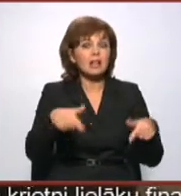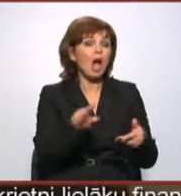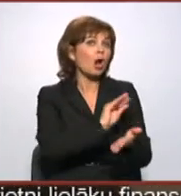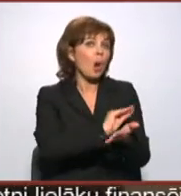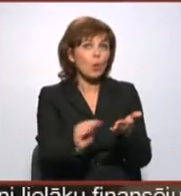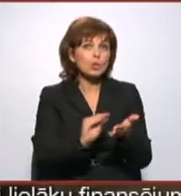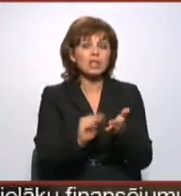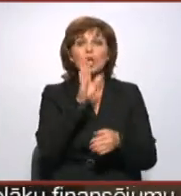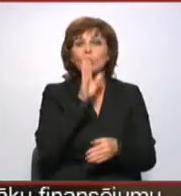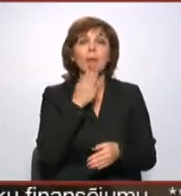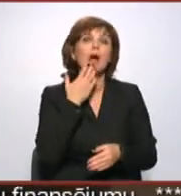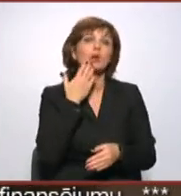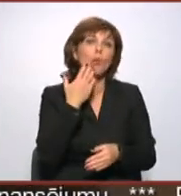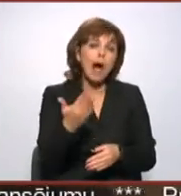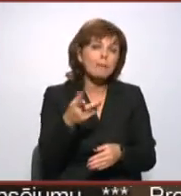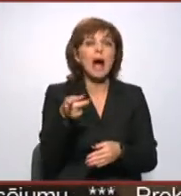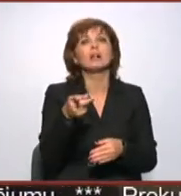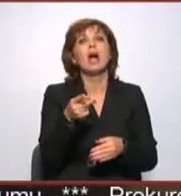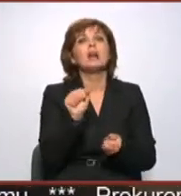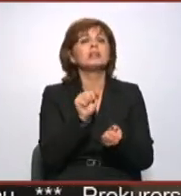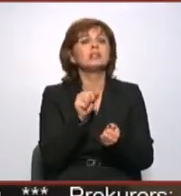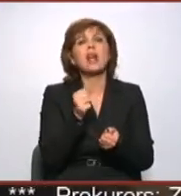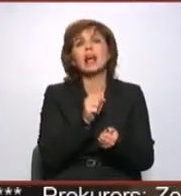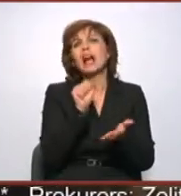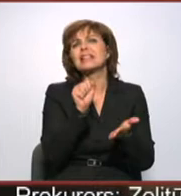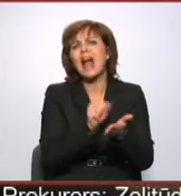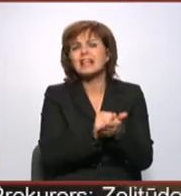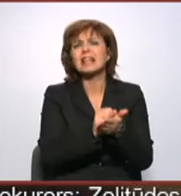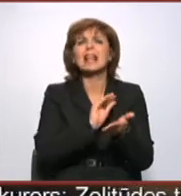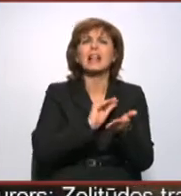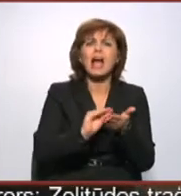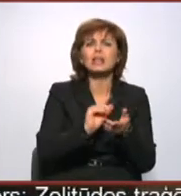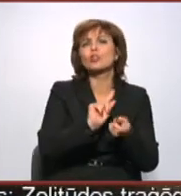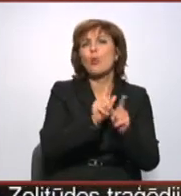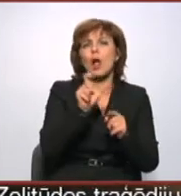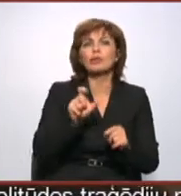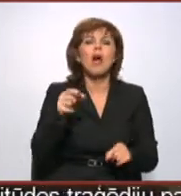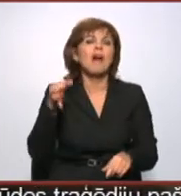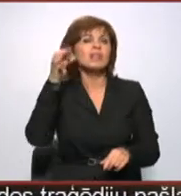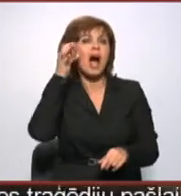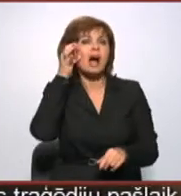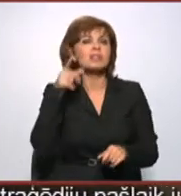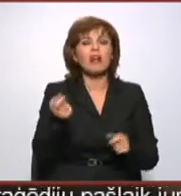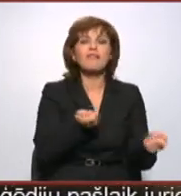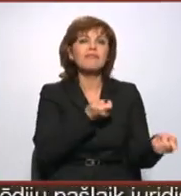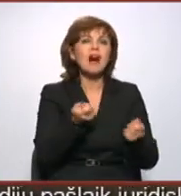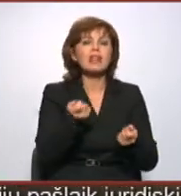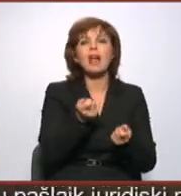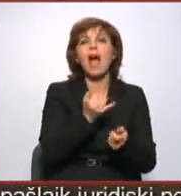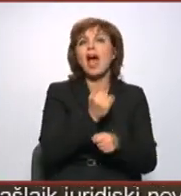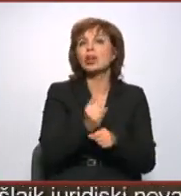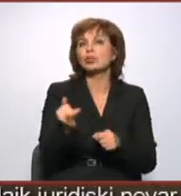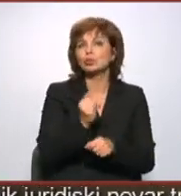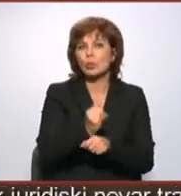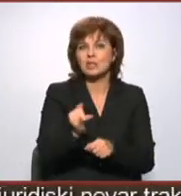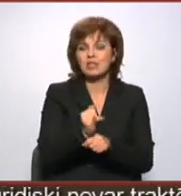daudz nopietni romāni, strādās dažādos laikrakstos un par skolotā, Anita vissiltāk atceras periodu, kad vadīja ekskursijas. Daugavpilī